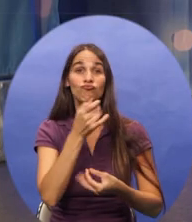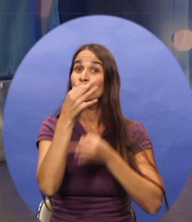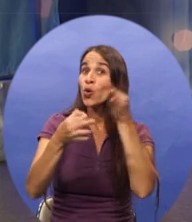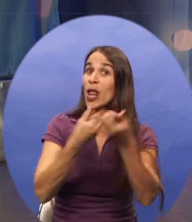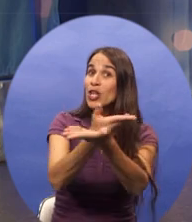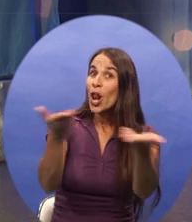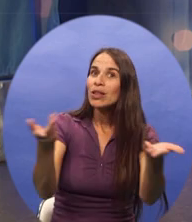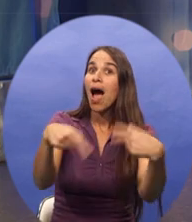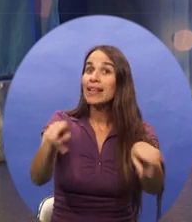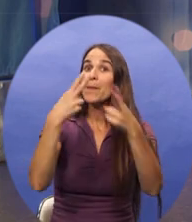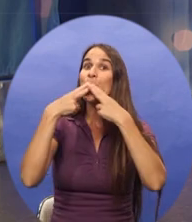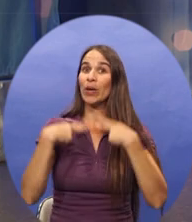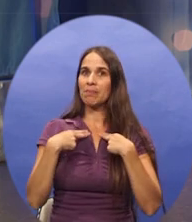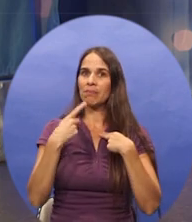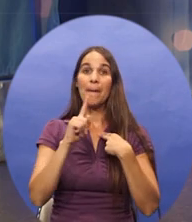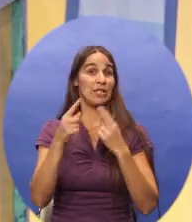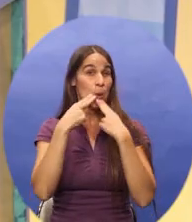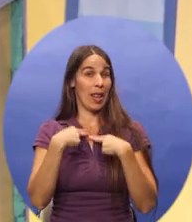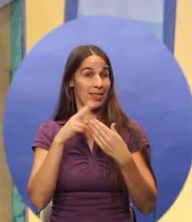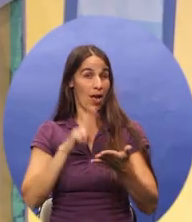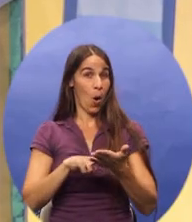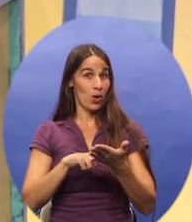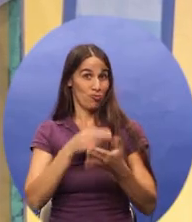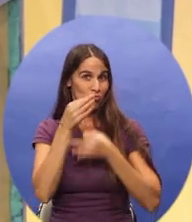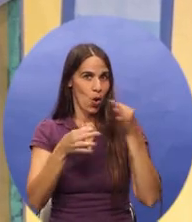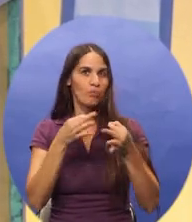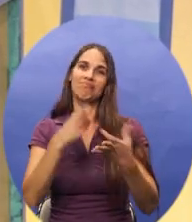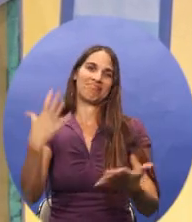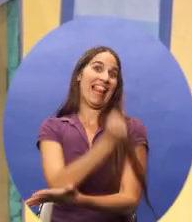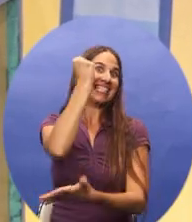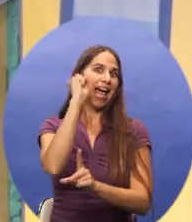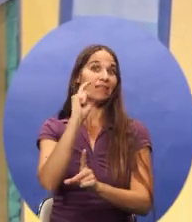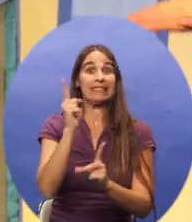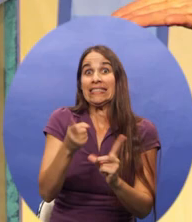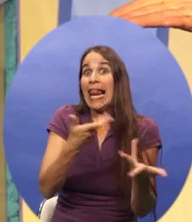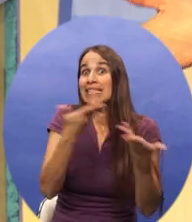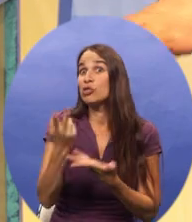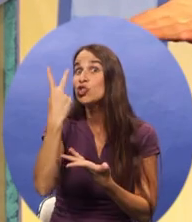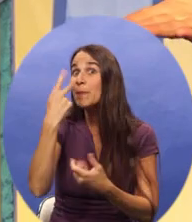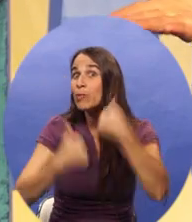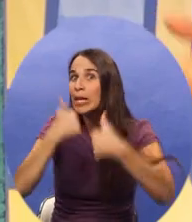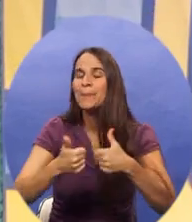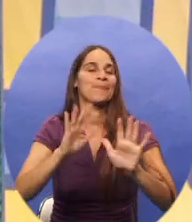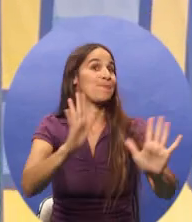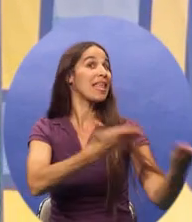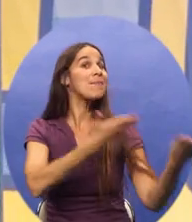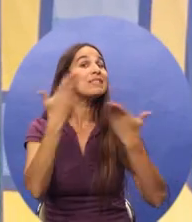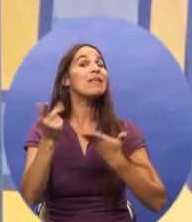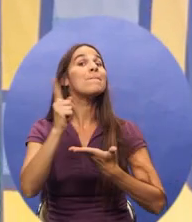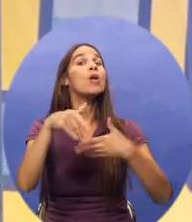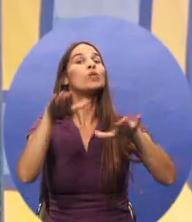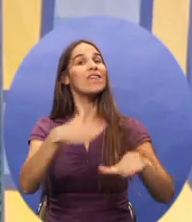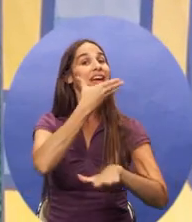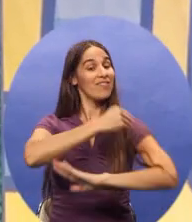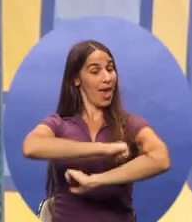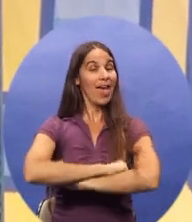אתכם שאלות, ואתם עונים עליהן. מי שיענה נכון על הכי הרבה שאלות, הוא המנצח. טוב, אז אני צריך להזמין שני מתמודדים. אני מזמין